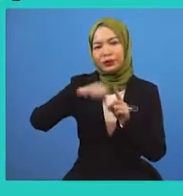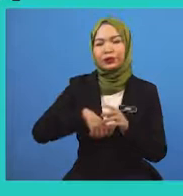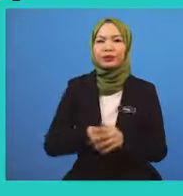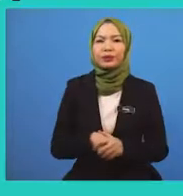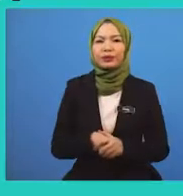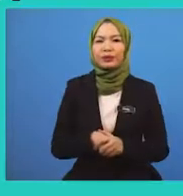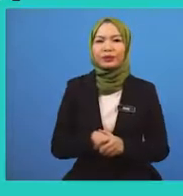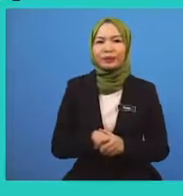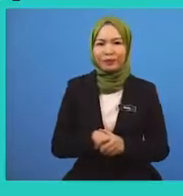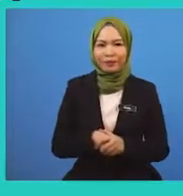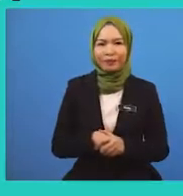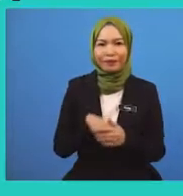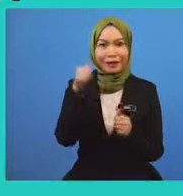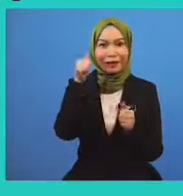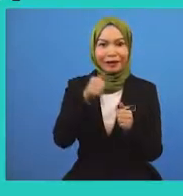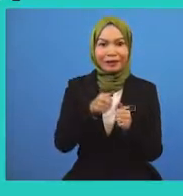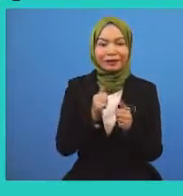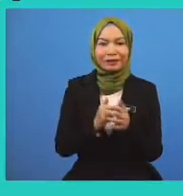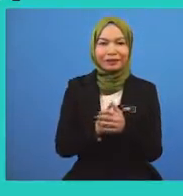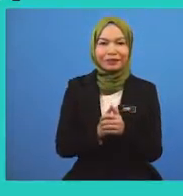balas eksotermik.